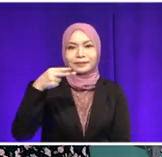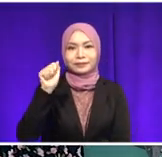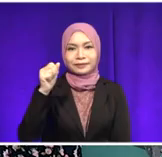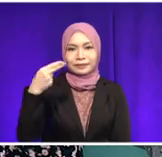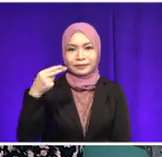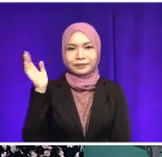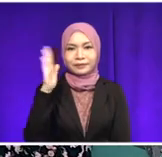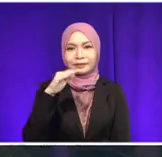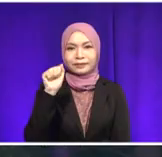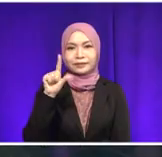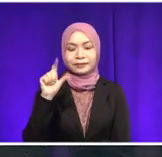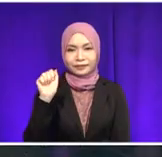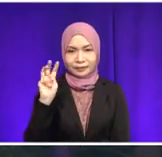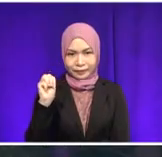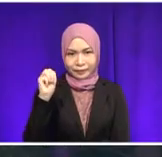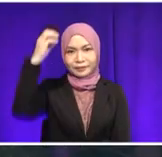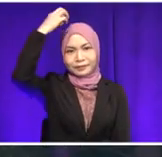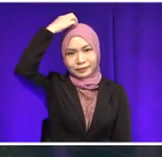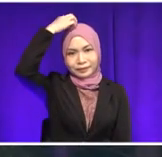selango Assalamualaikum